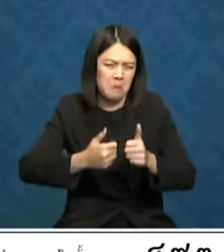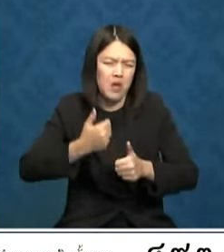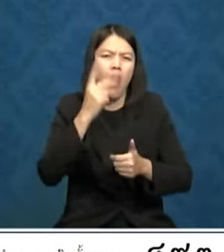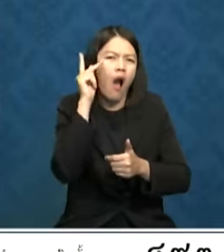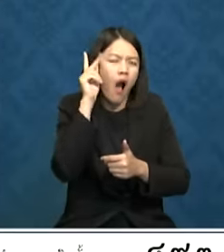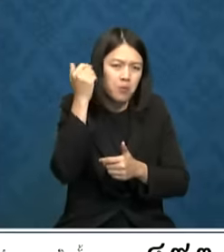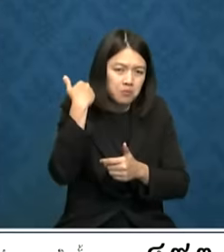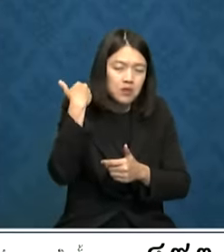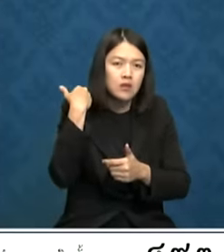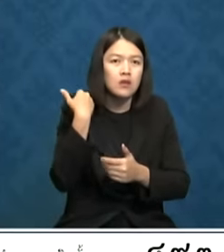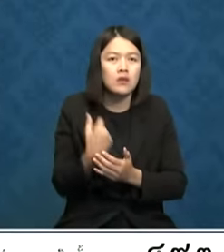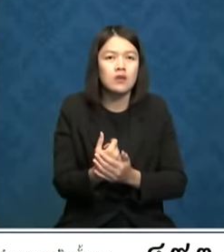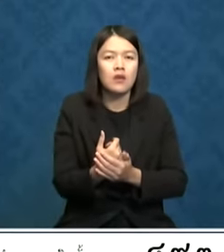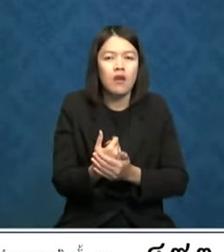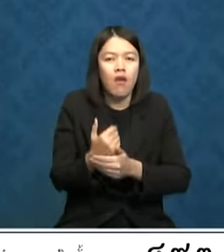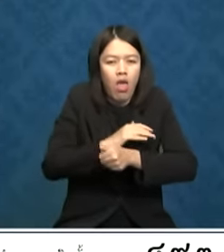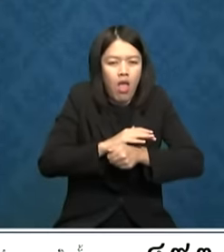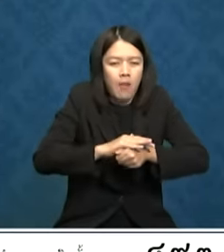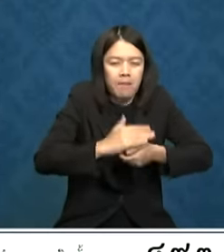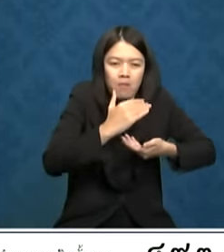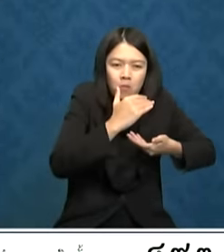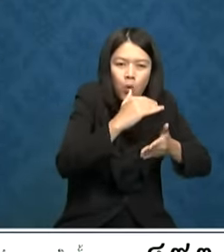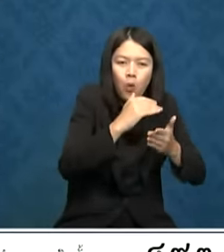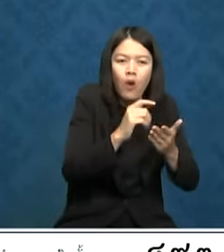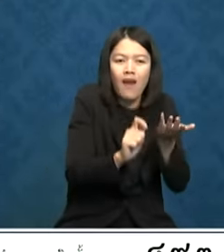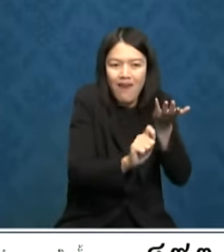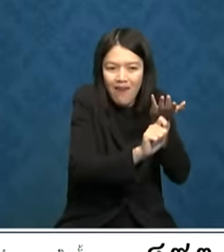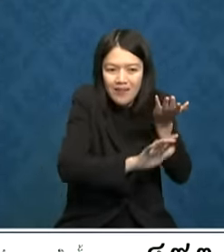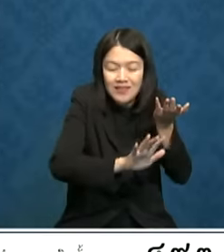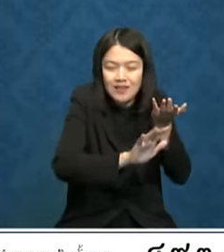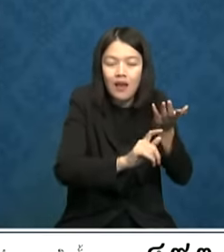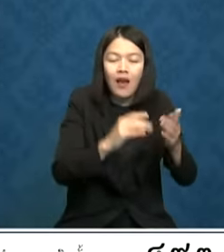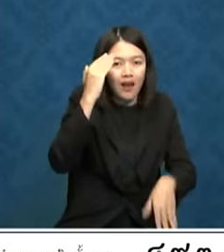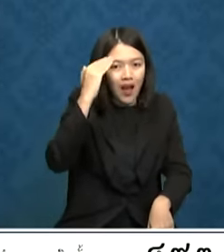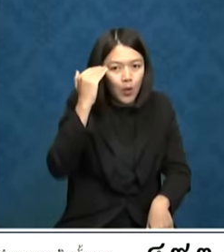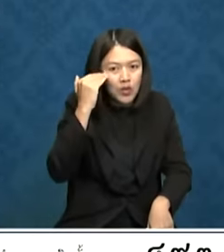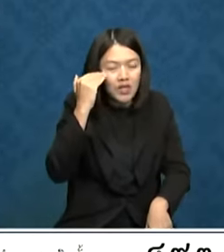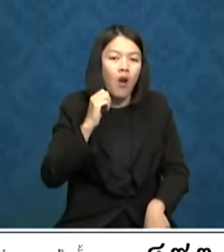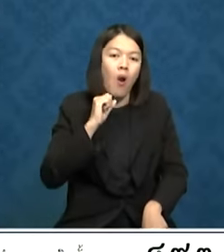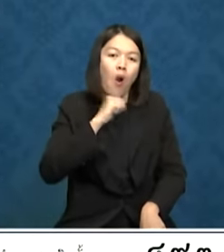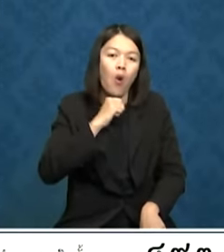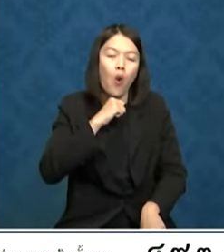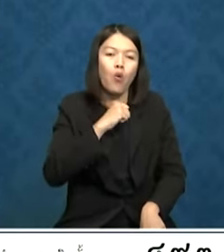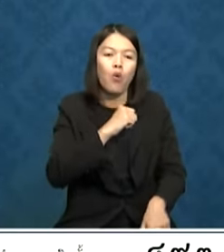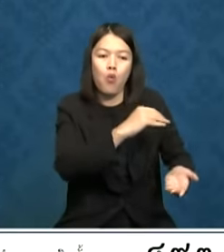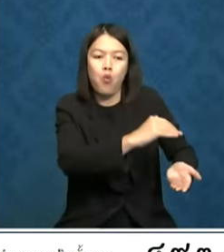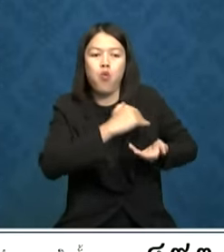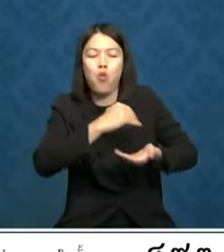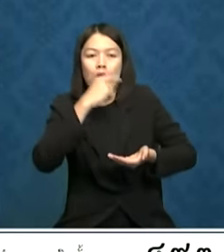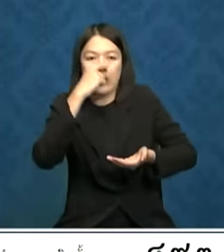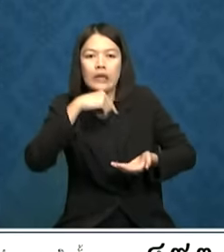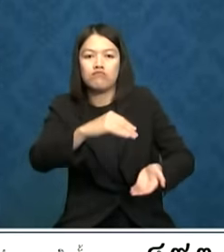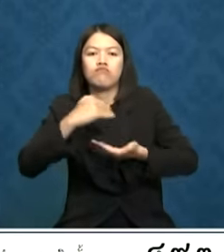ข่าวมากมายโดยเฉพาะมีการขนส่งไปยังประเทศแถบเอเชียตะวันออกไม่ว่าจะเป็นเกาหลีฮ่องกงว่าขนมาจากประเทศไทย